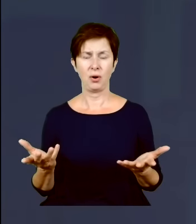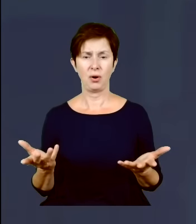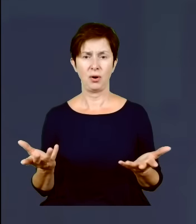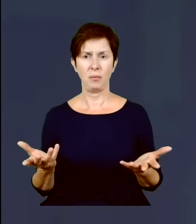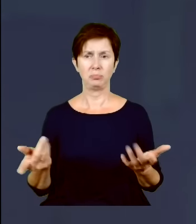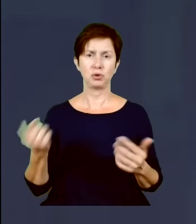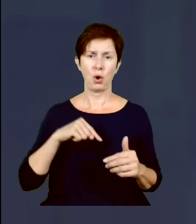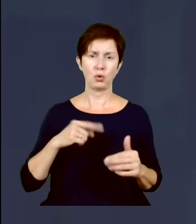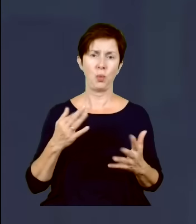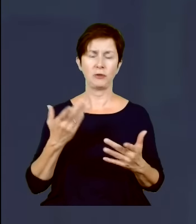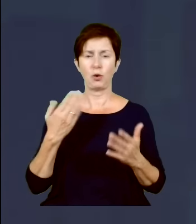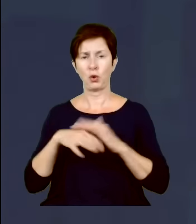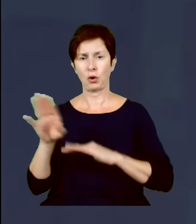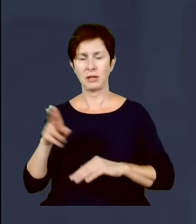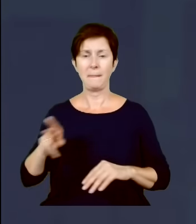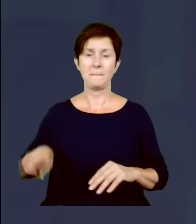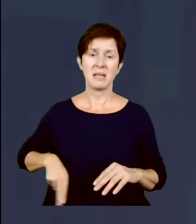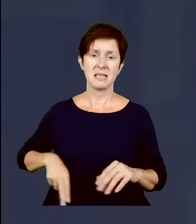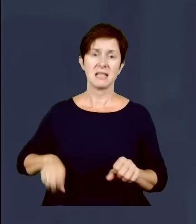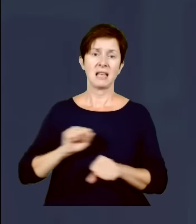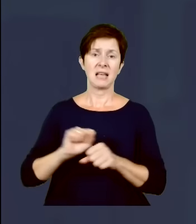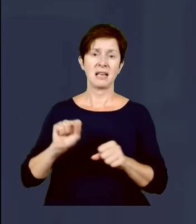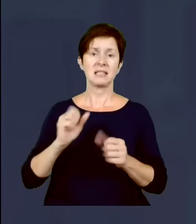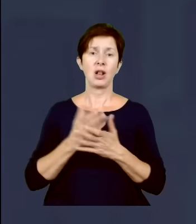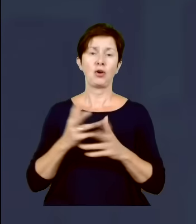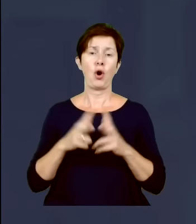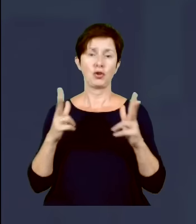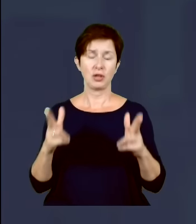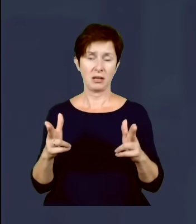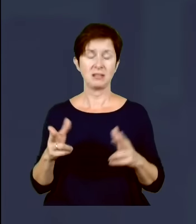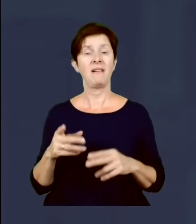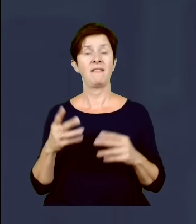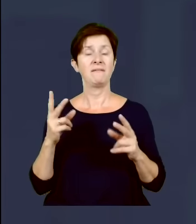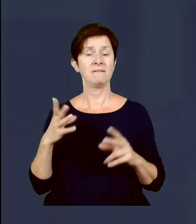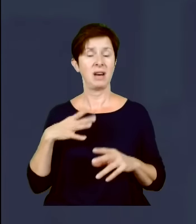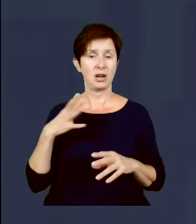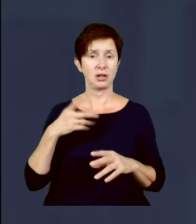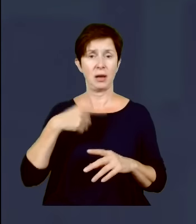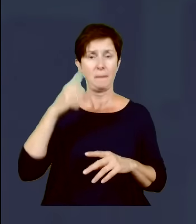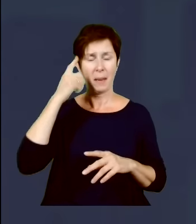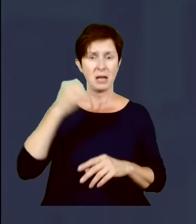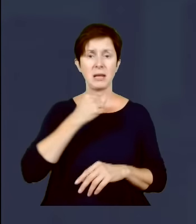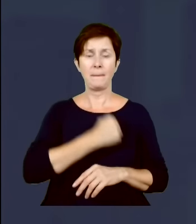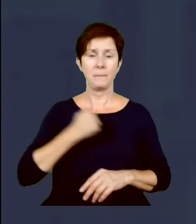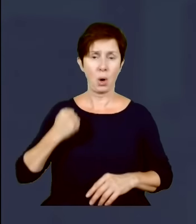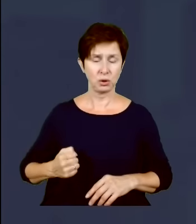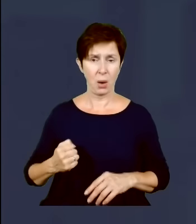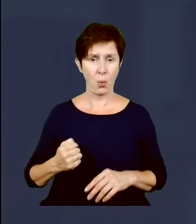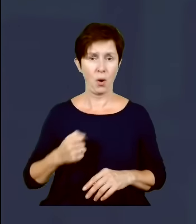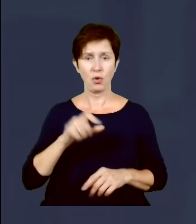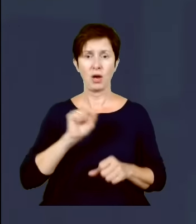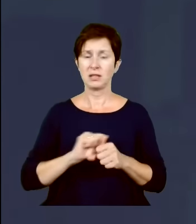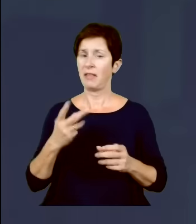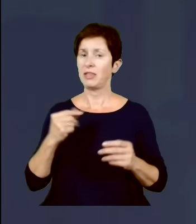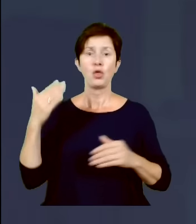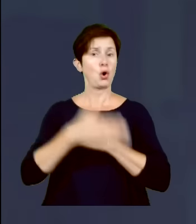ministrem się tylko bywa i warto było żeby i posłowie o tym że posłami się jest nie do końca życia tylko